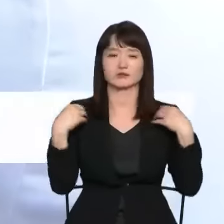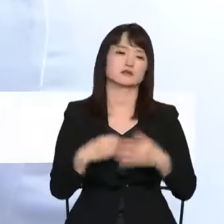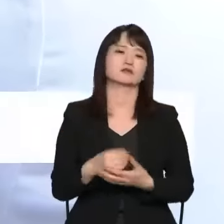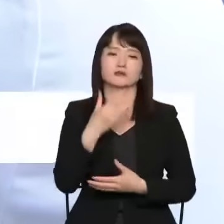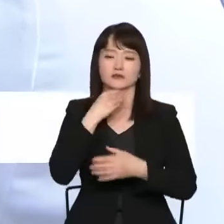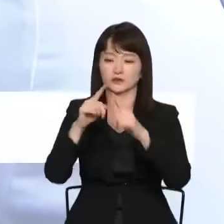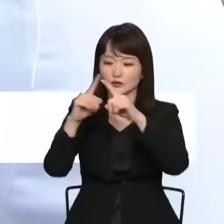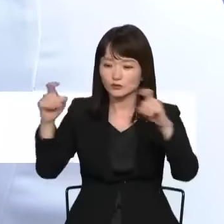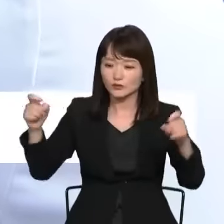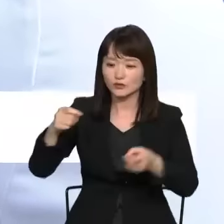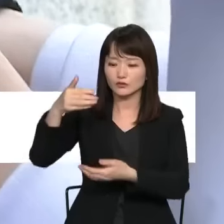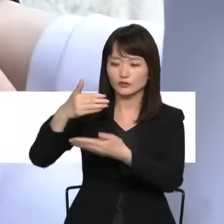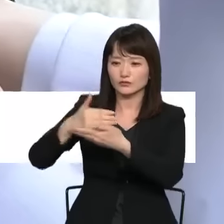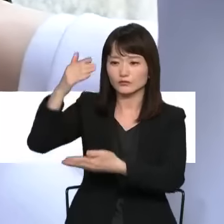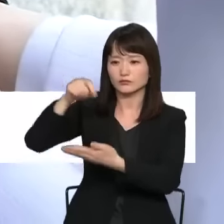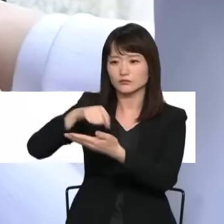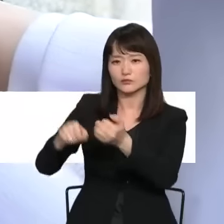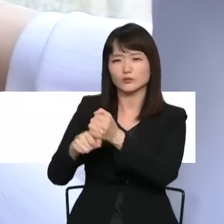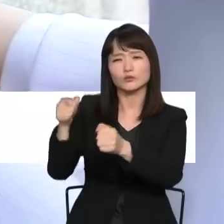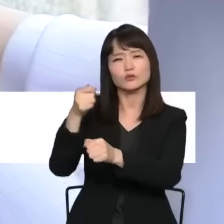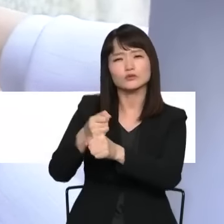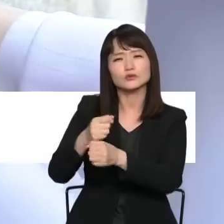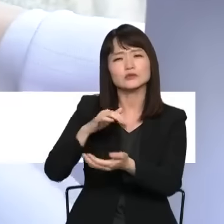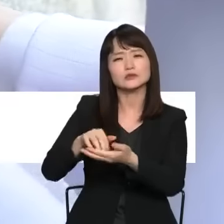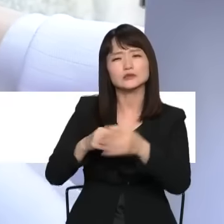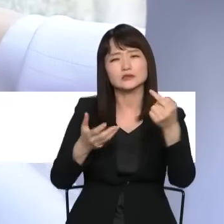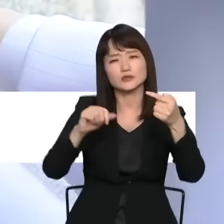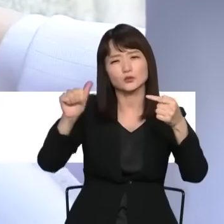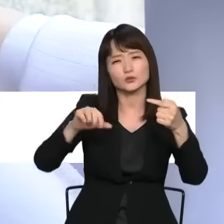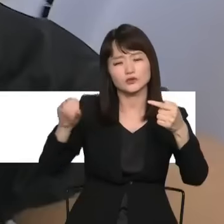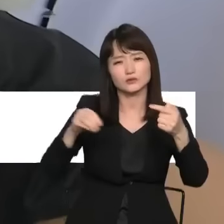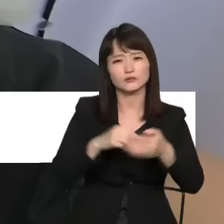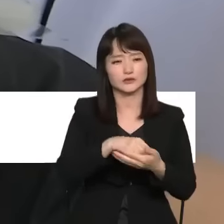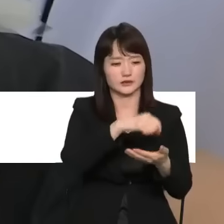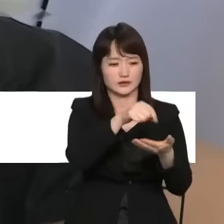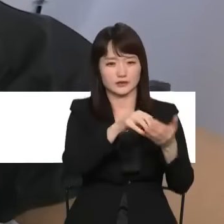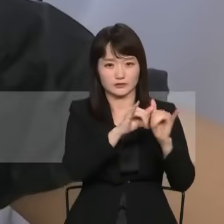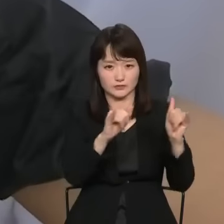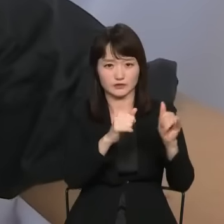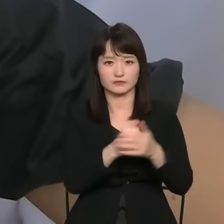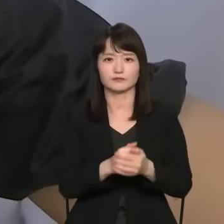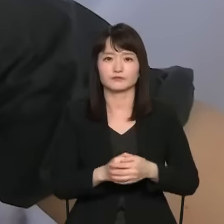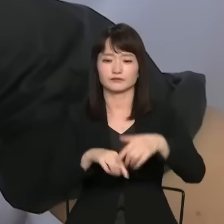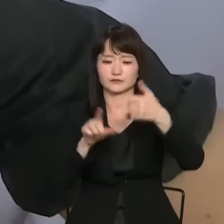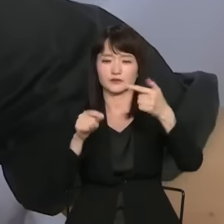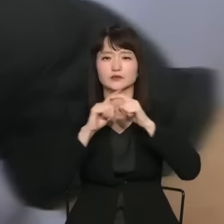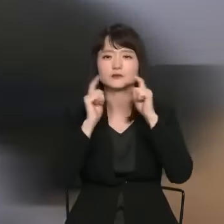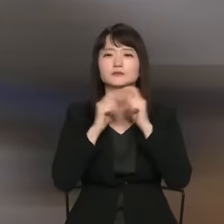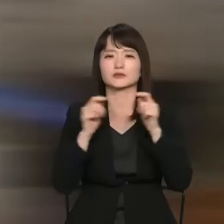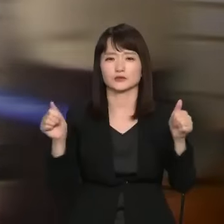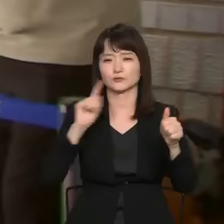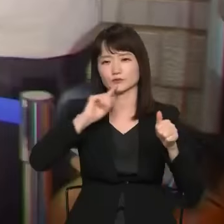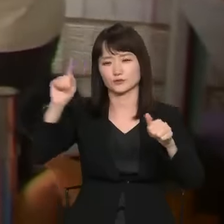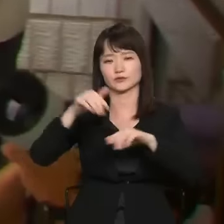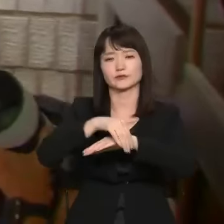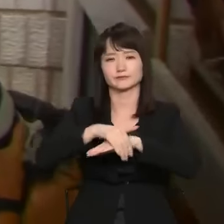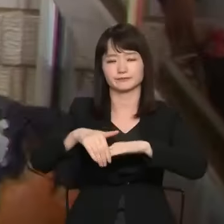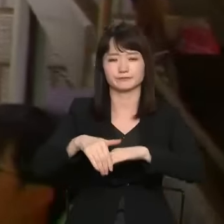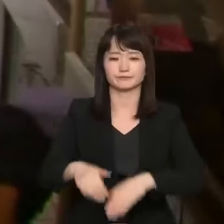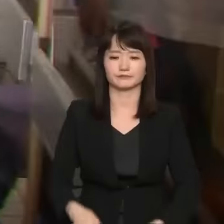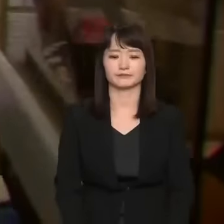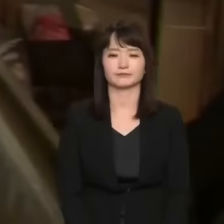비용은 잠정적으로 약 1억 5천만 원이라며 낙서범들을 상대로 다음 달 민사소송을 낼 계획입니다.